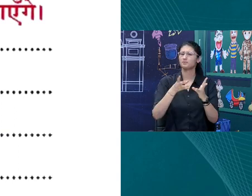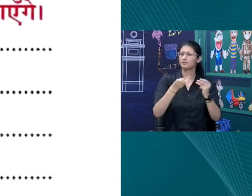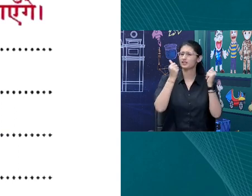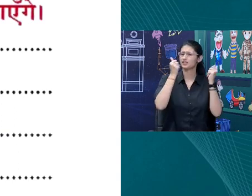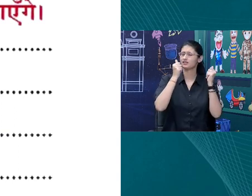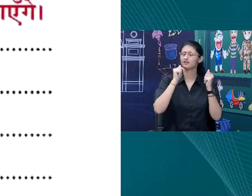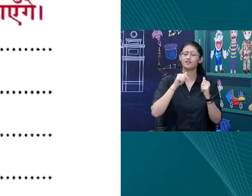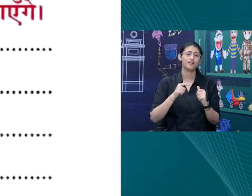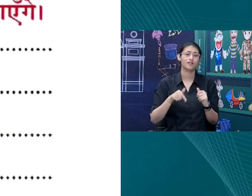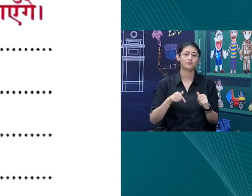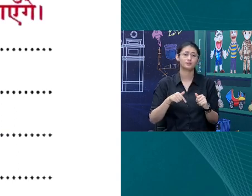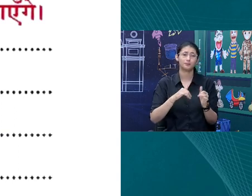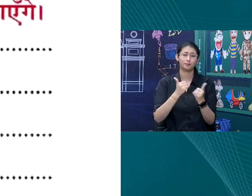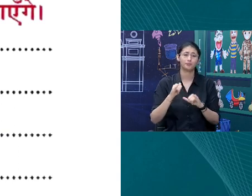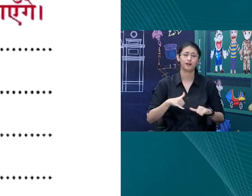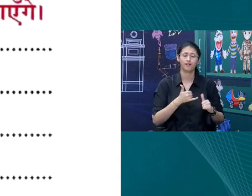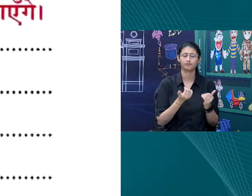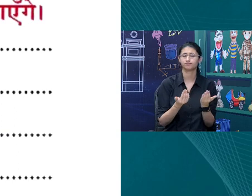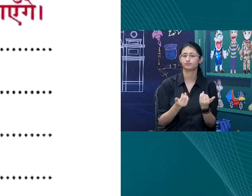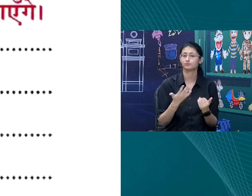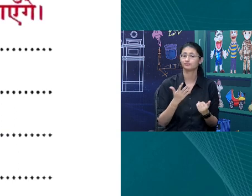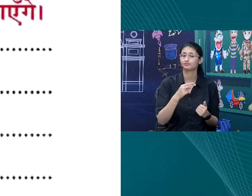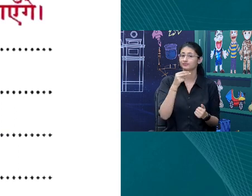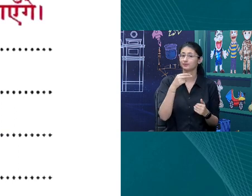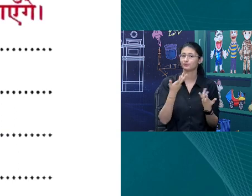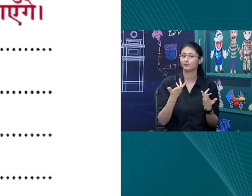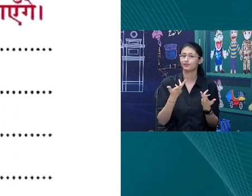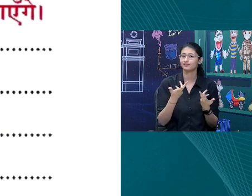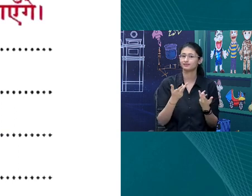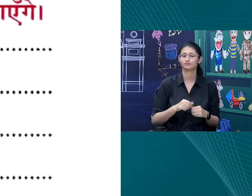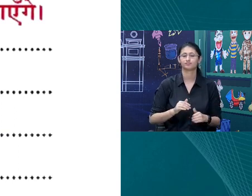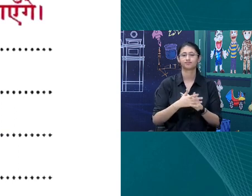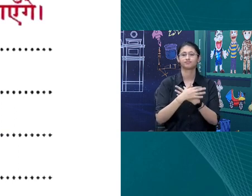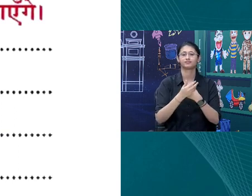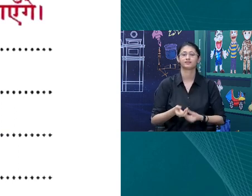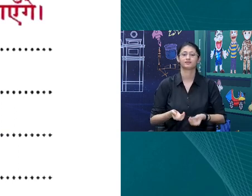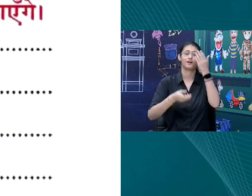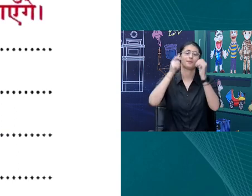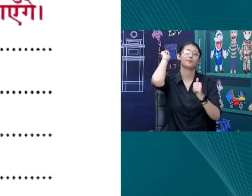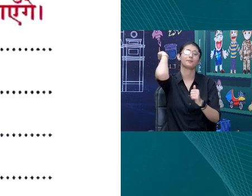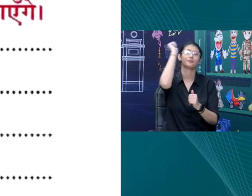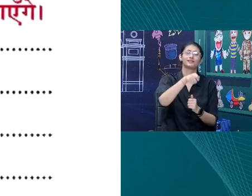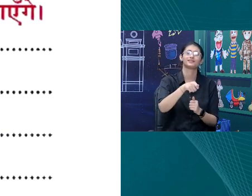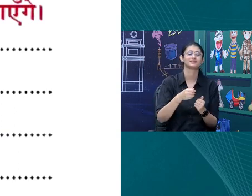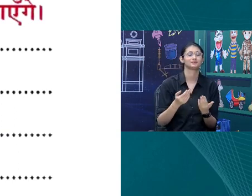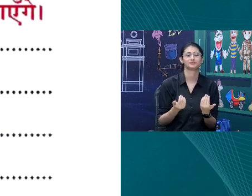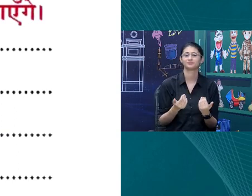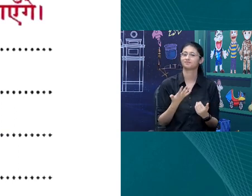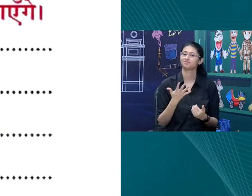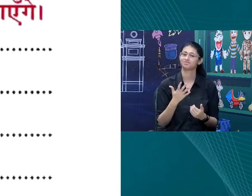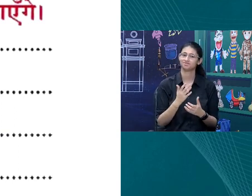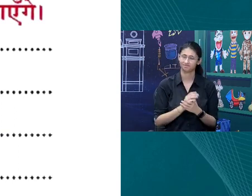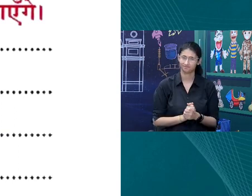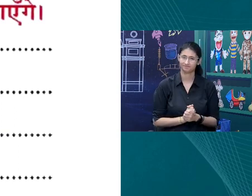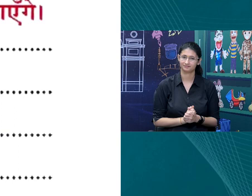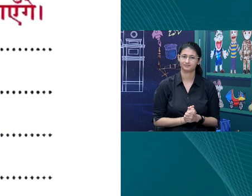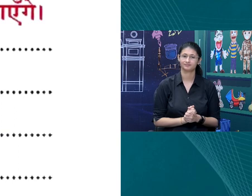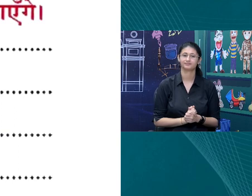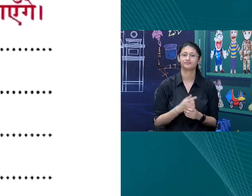उसमें से एक भी समान खो जाए तो दिक्कत होगी और वो खेल पूरा नहीं हो पाएगा